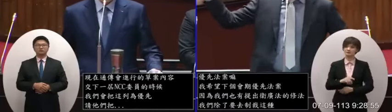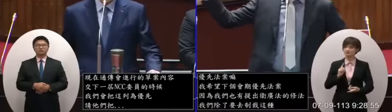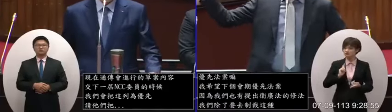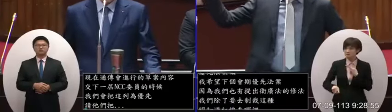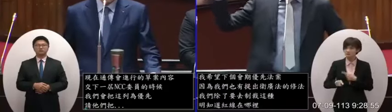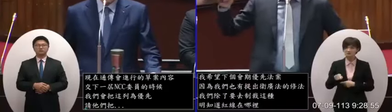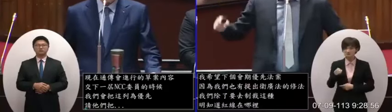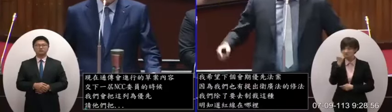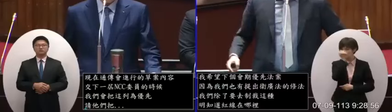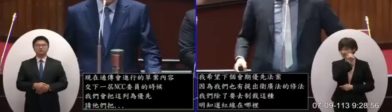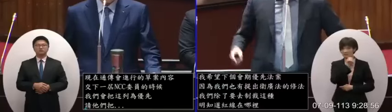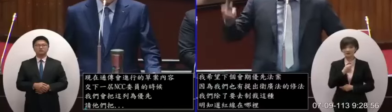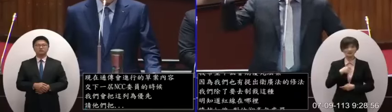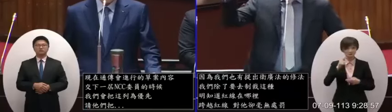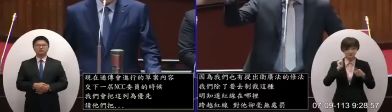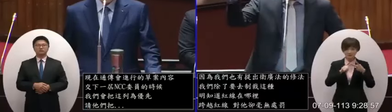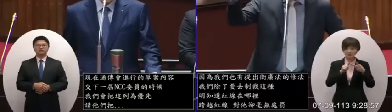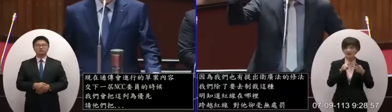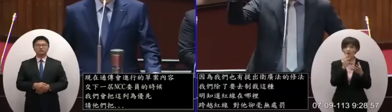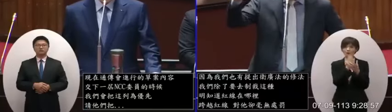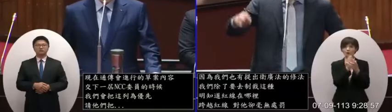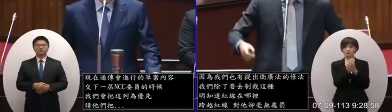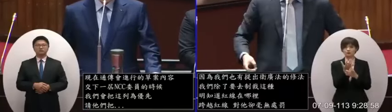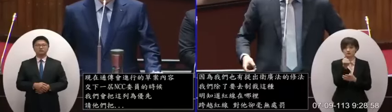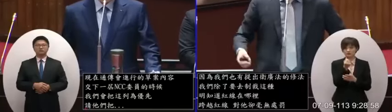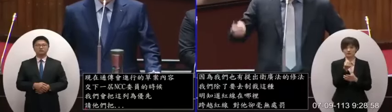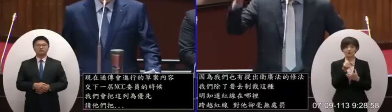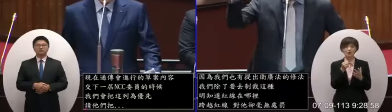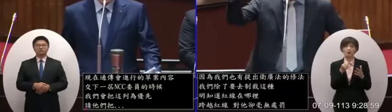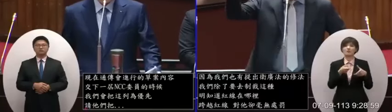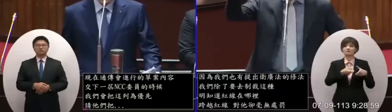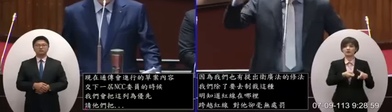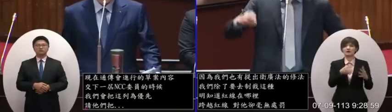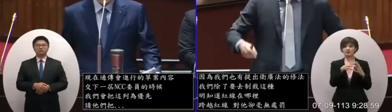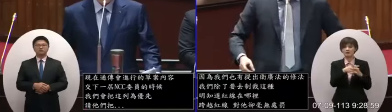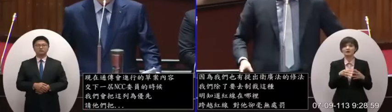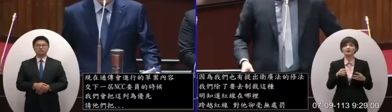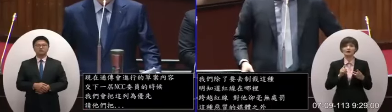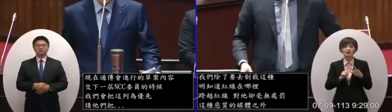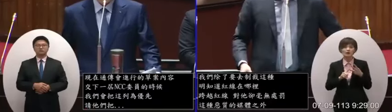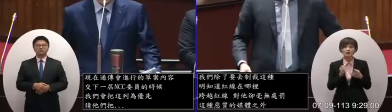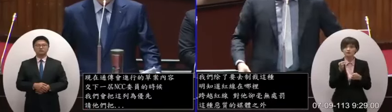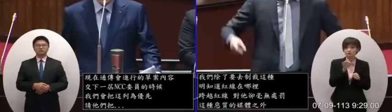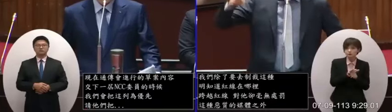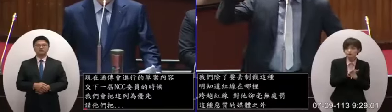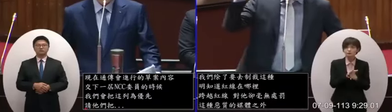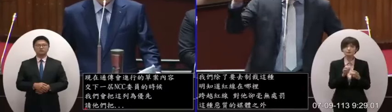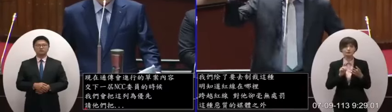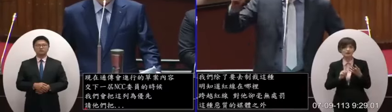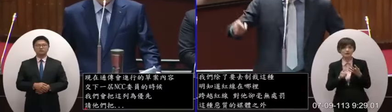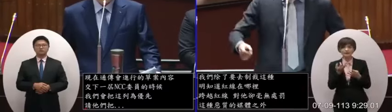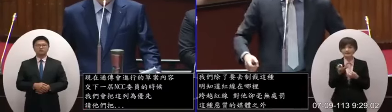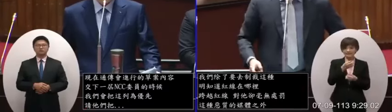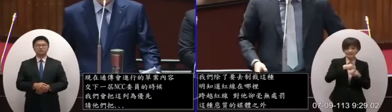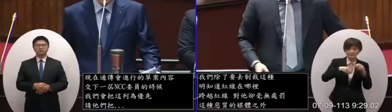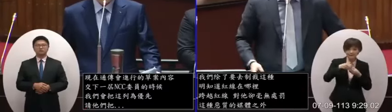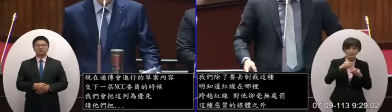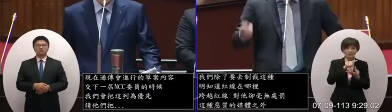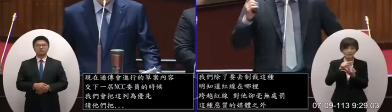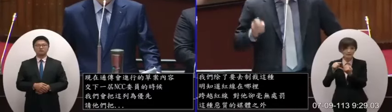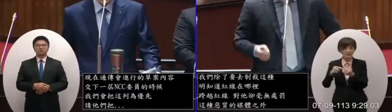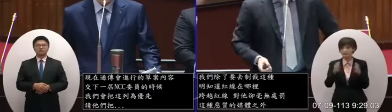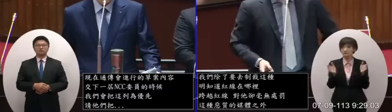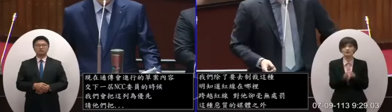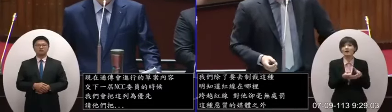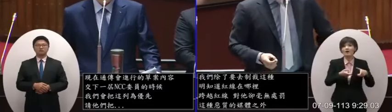股权要透明。补助要透明，财务要透明，要接受社会公众的监